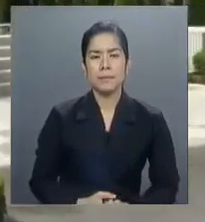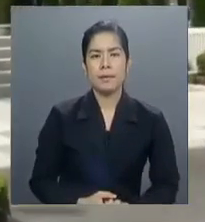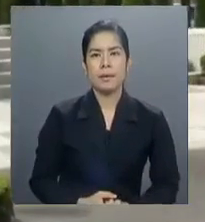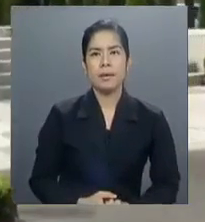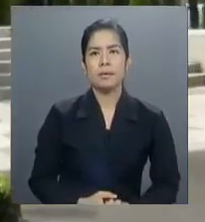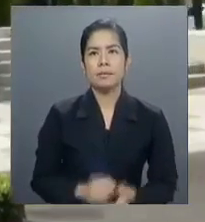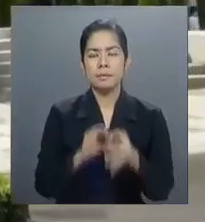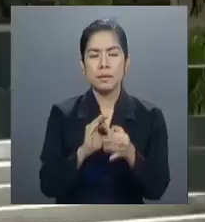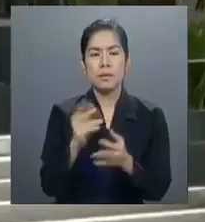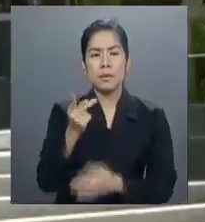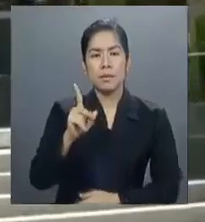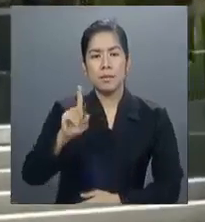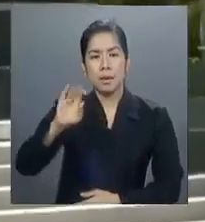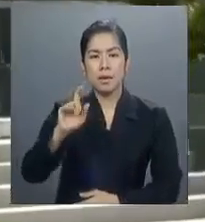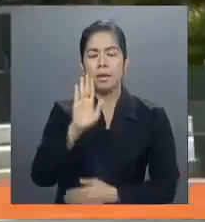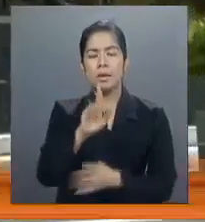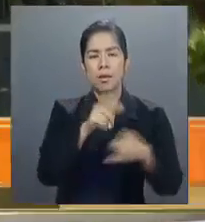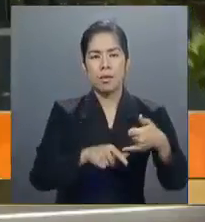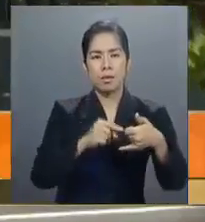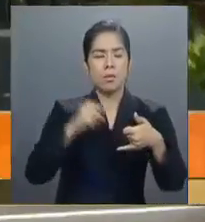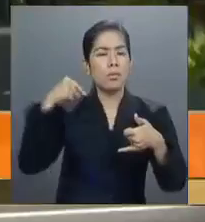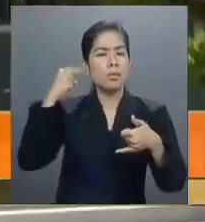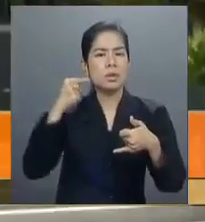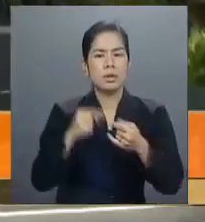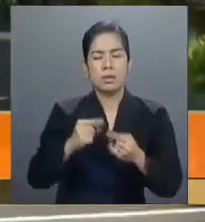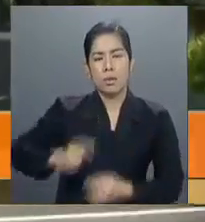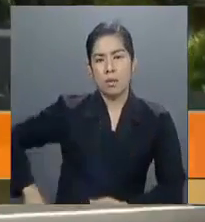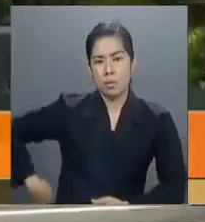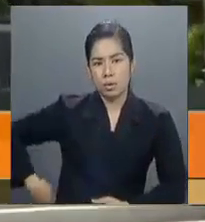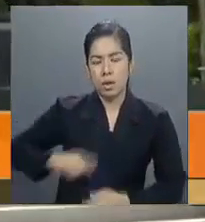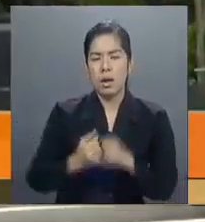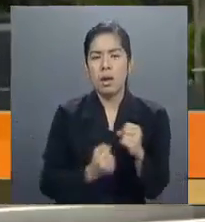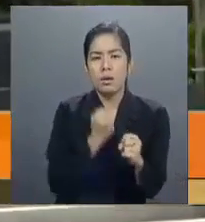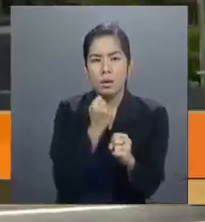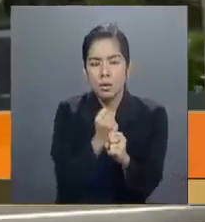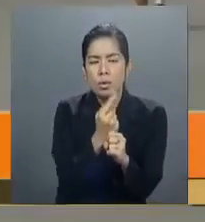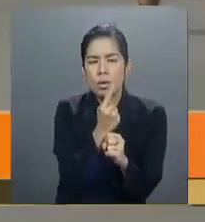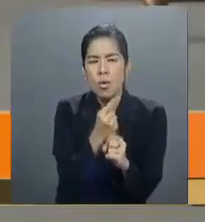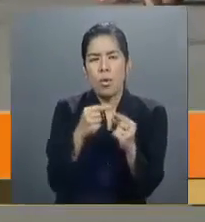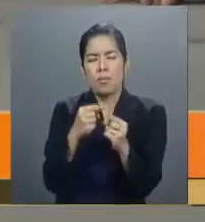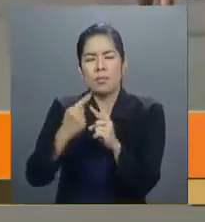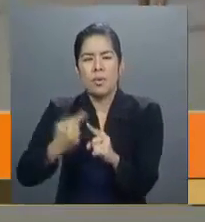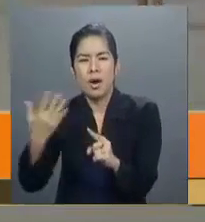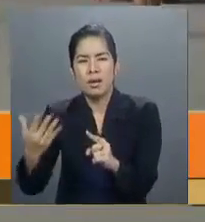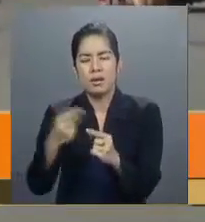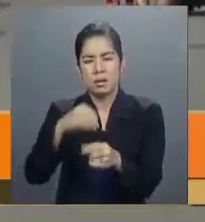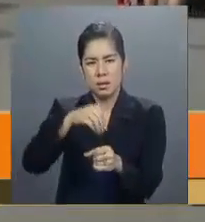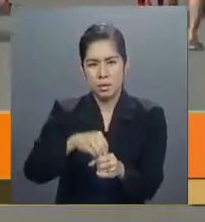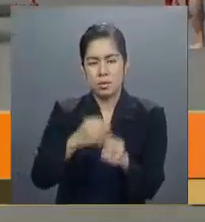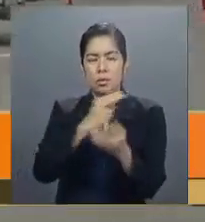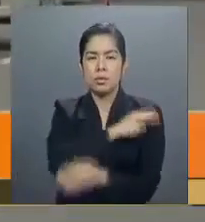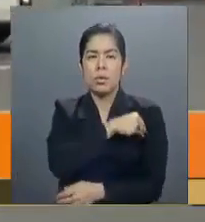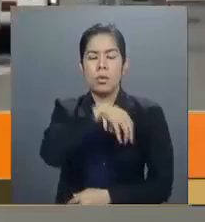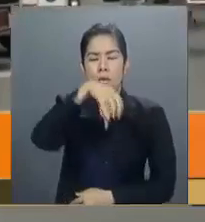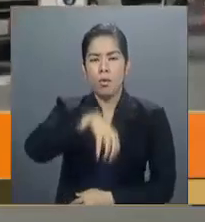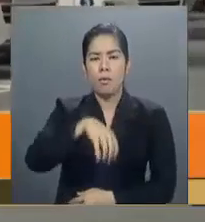ความคืบหน้าอาการเด็กหญิงชาวกัมพูชาวัย1ขวบ5เดือนนะคะที่เข้ารักษาตัวที่โรงพยาบาลศูนย์ชลบุรีอำเภอเ